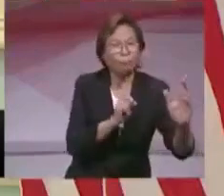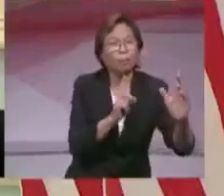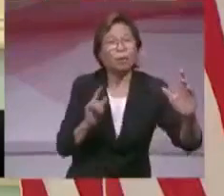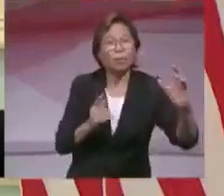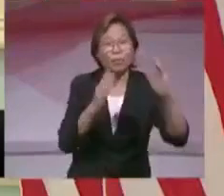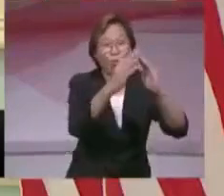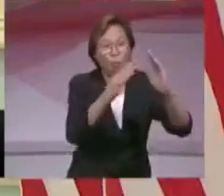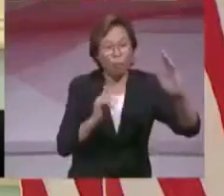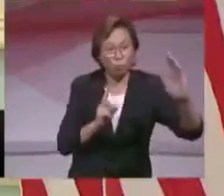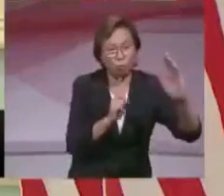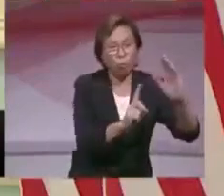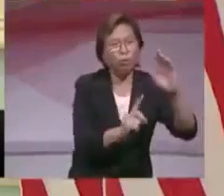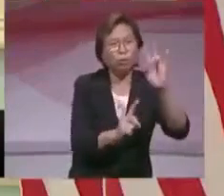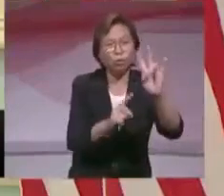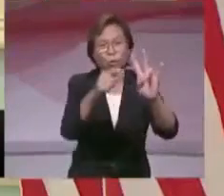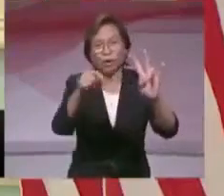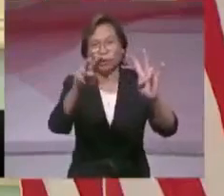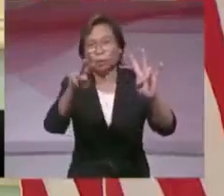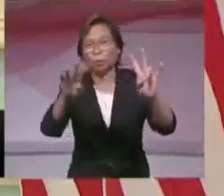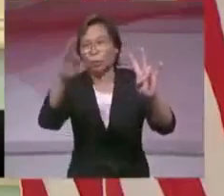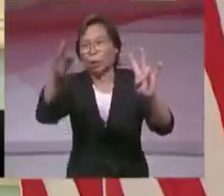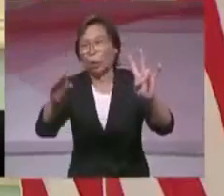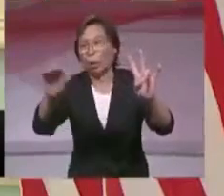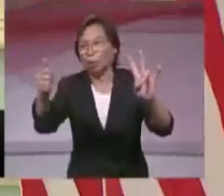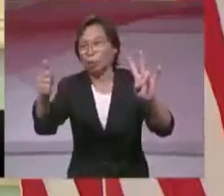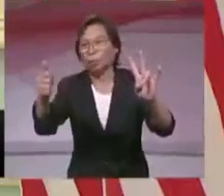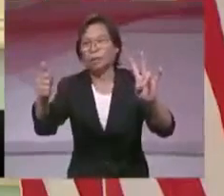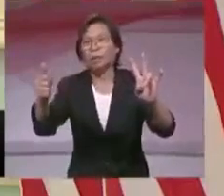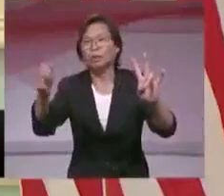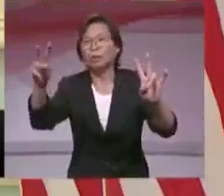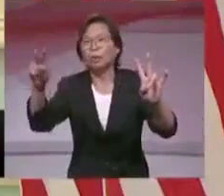7 hingga 24 Oktober 2020.